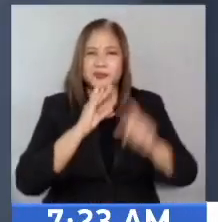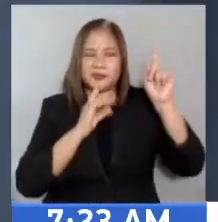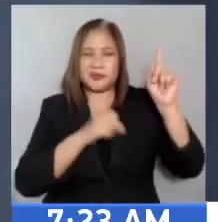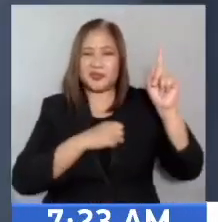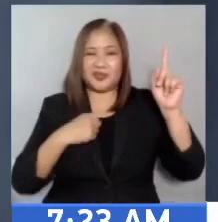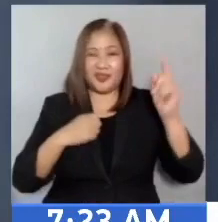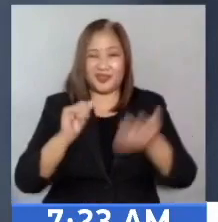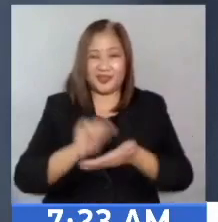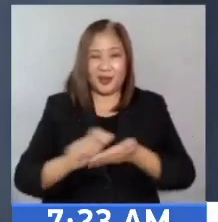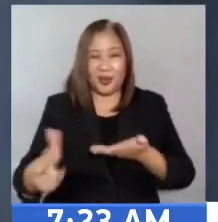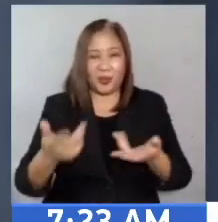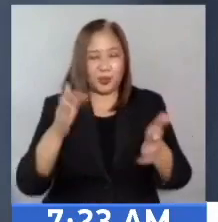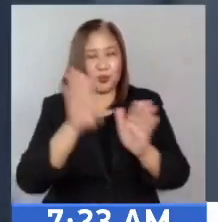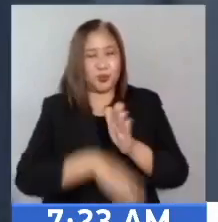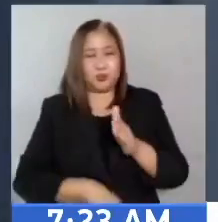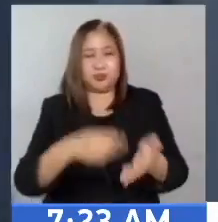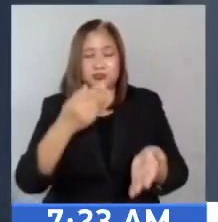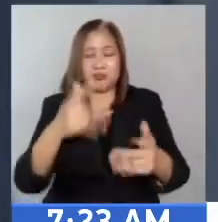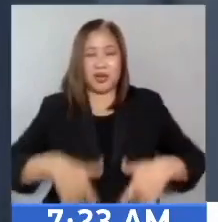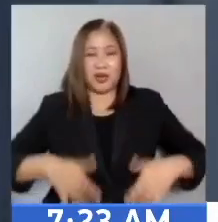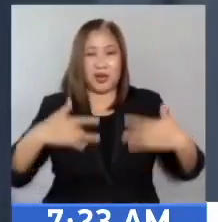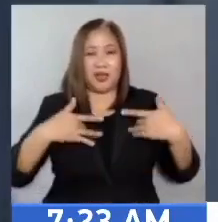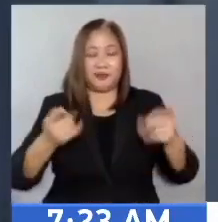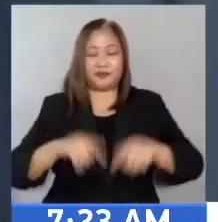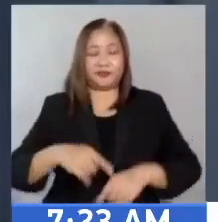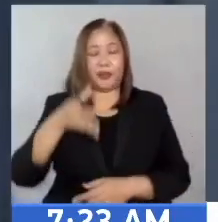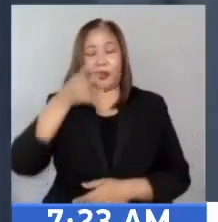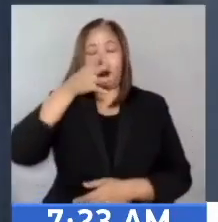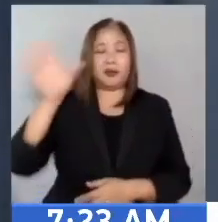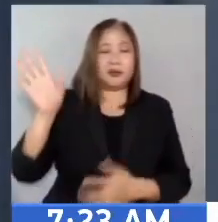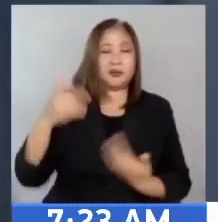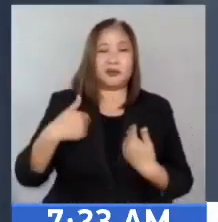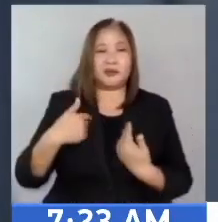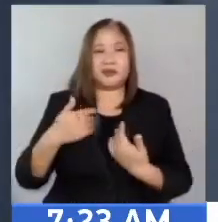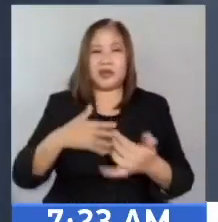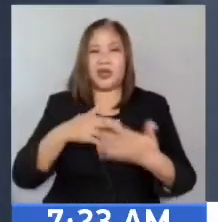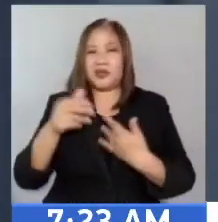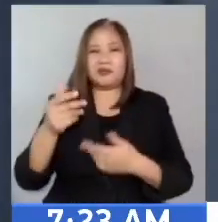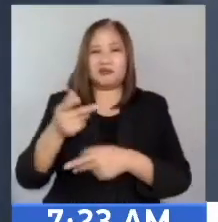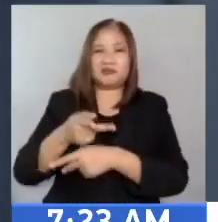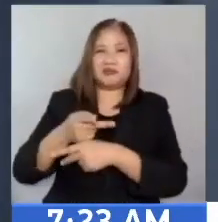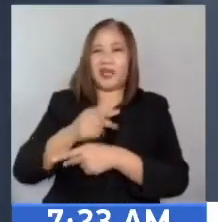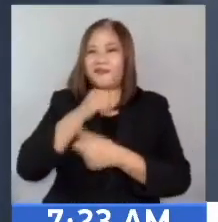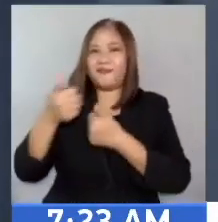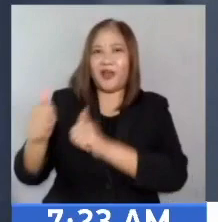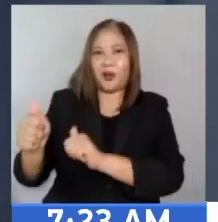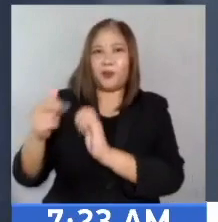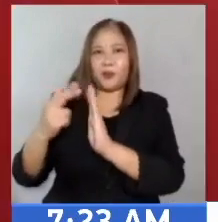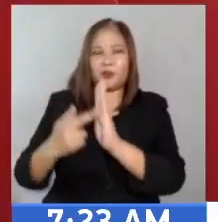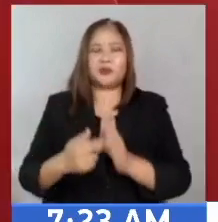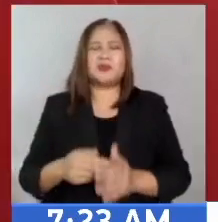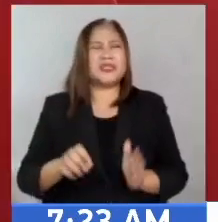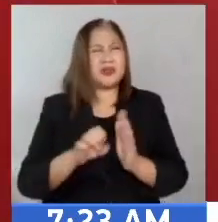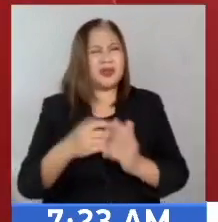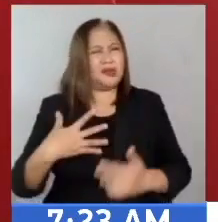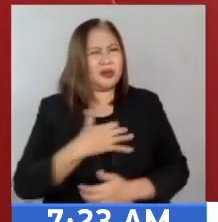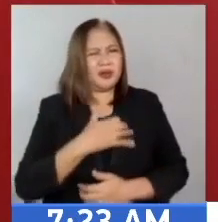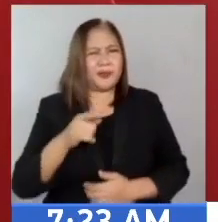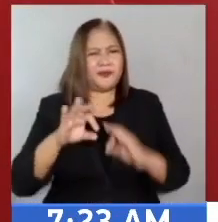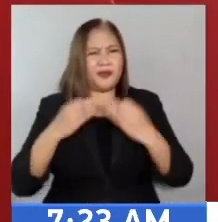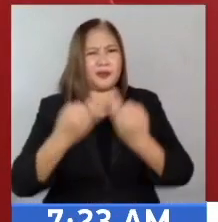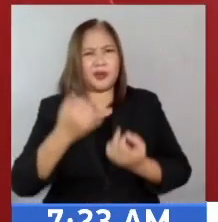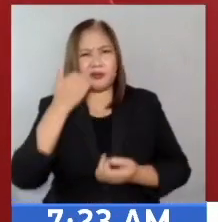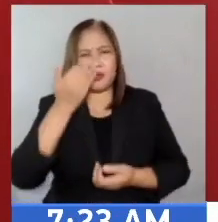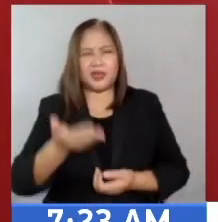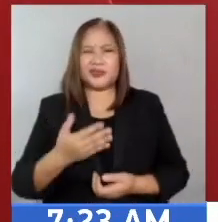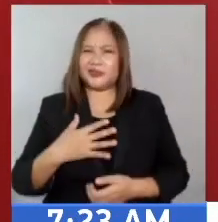parang, para ipikit mo yung mata mo? Di ba ang sakit naman nun kung ikaw yung may mahal sa buhay na nawala doon. Sa hiwalay na